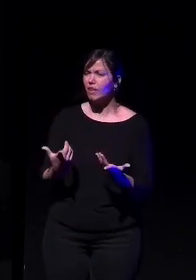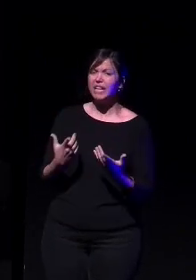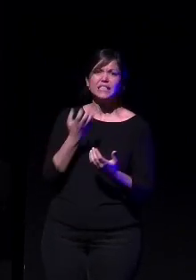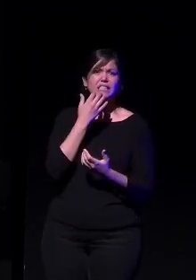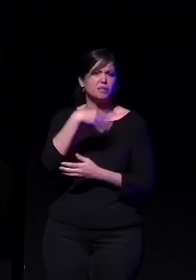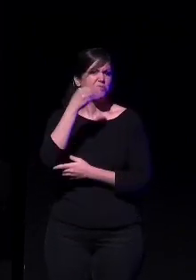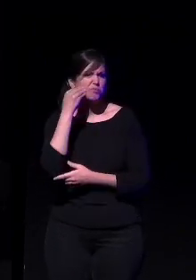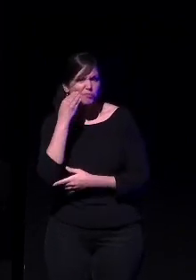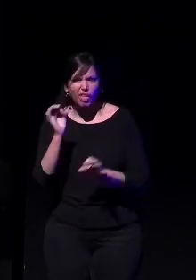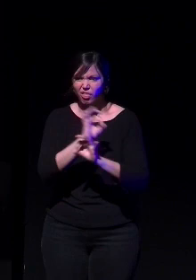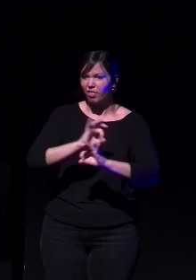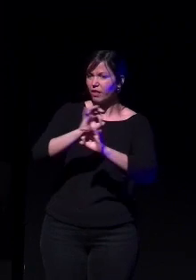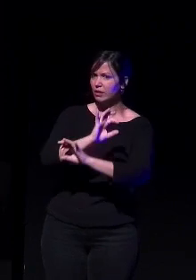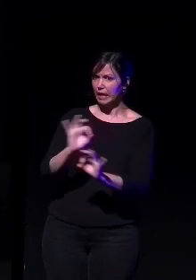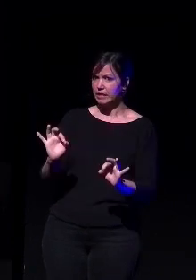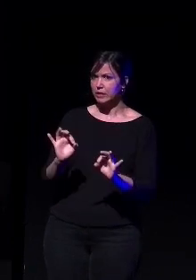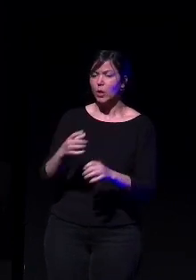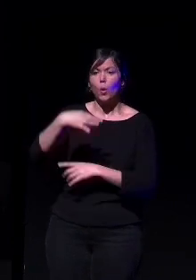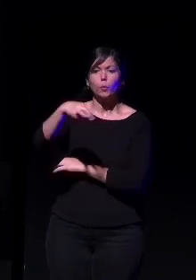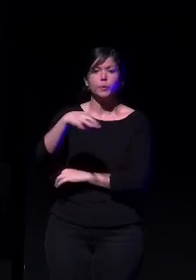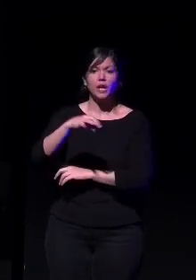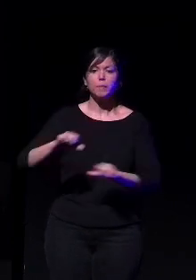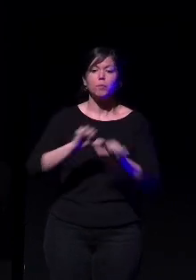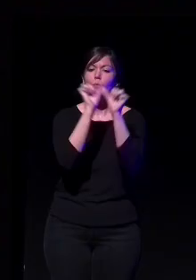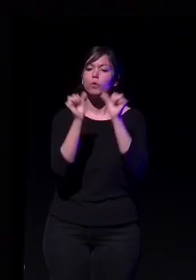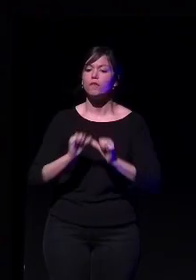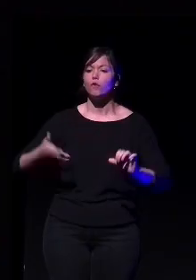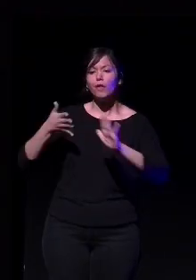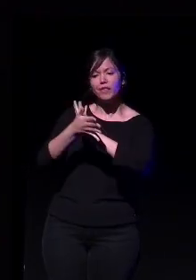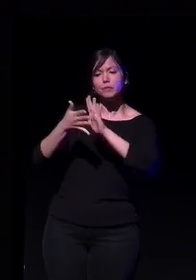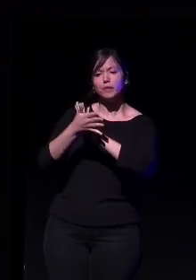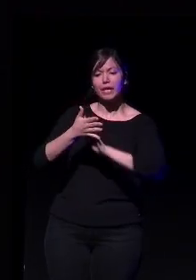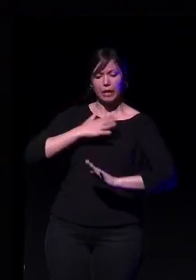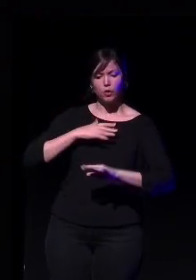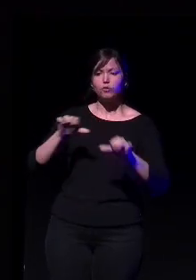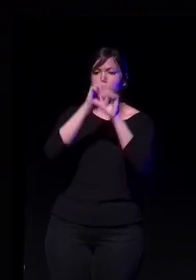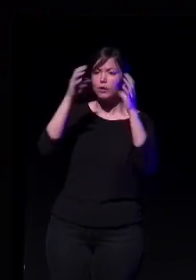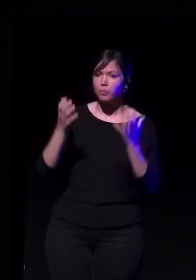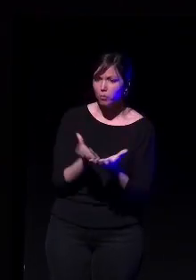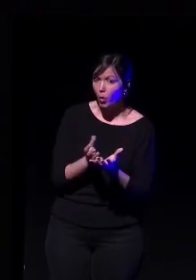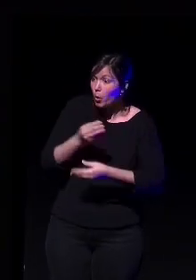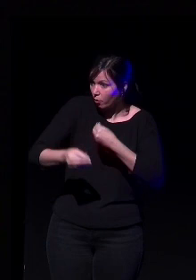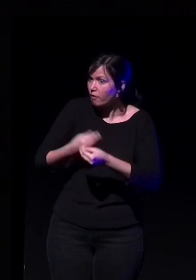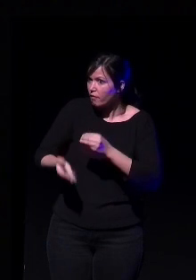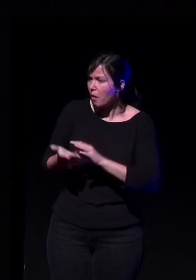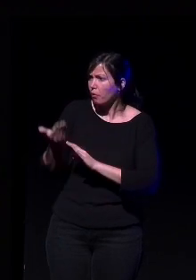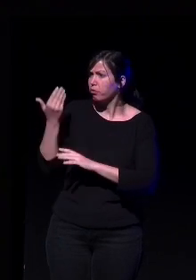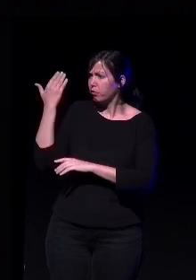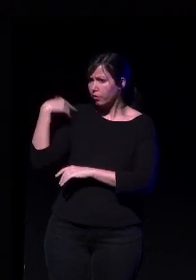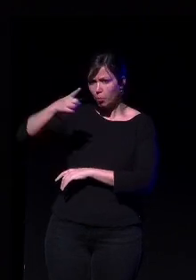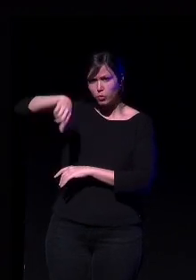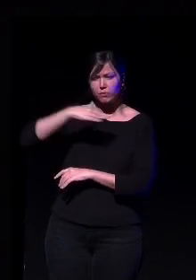ni impostures, senzillament com una manera d'explicar-nos el nostre món. Portem fent-ho, i vosaltres ho sabeu molt